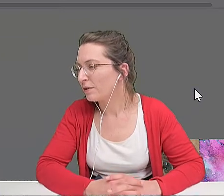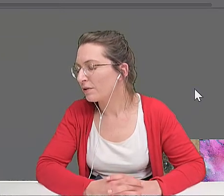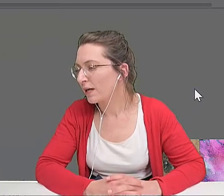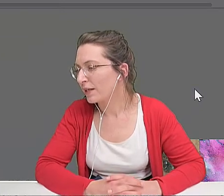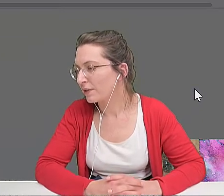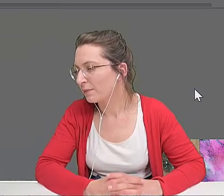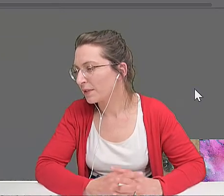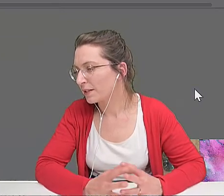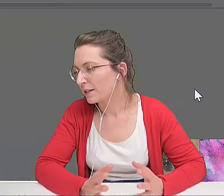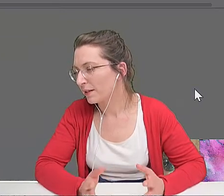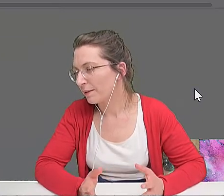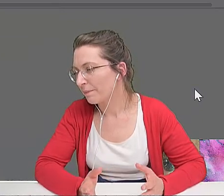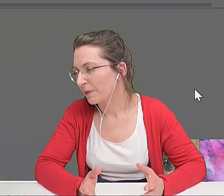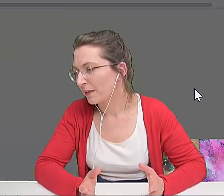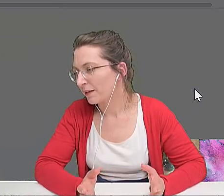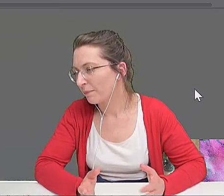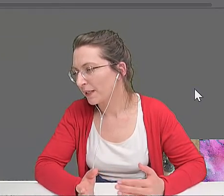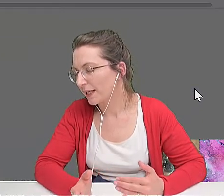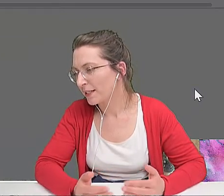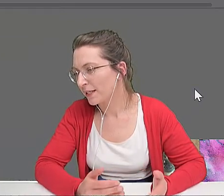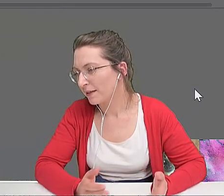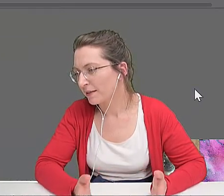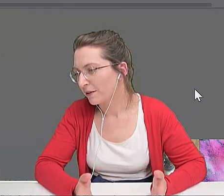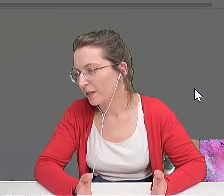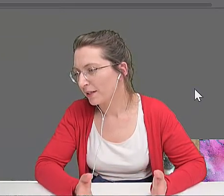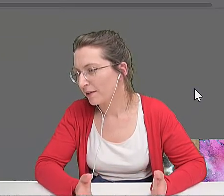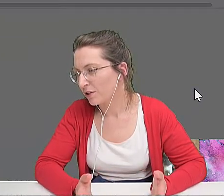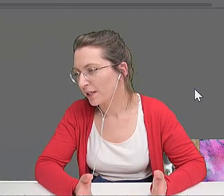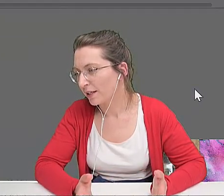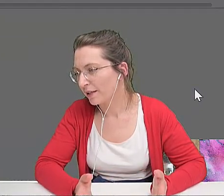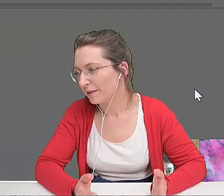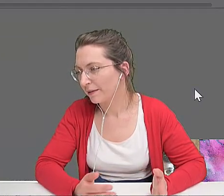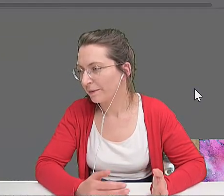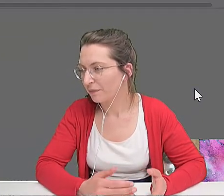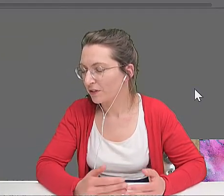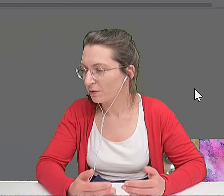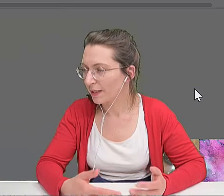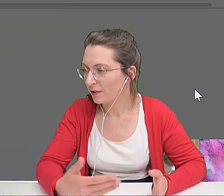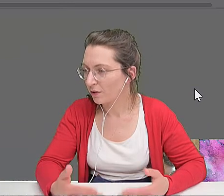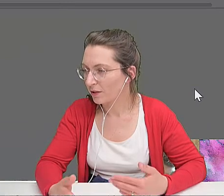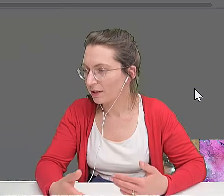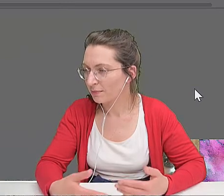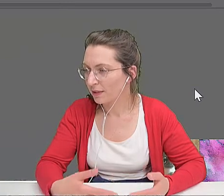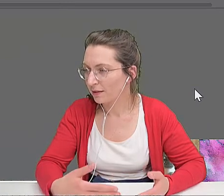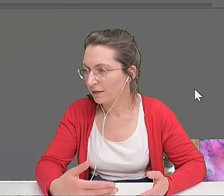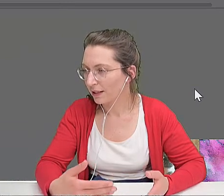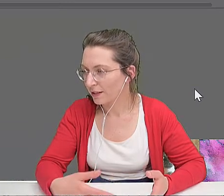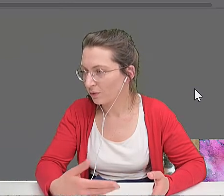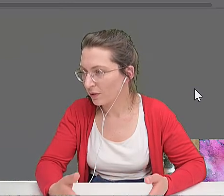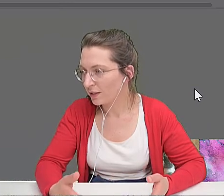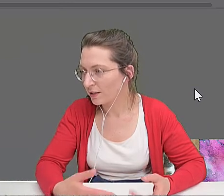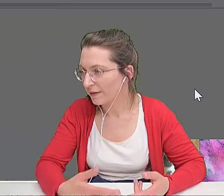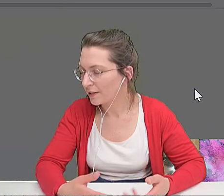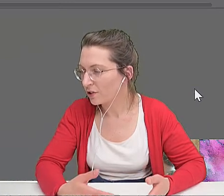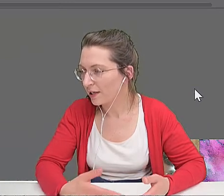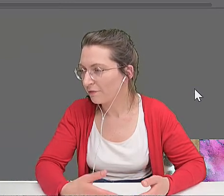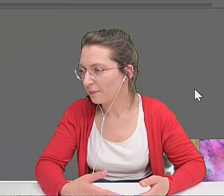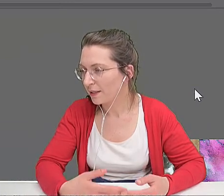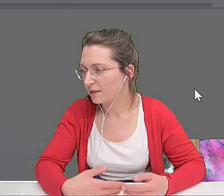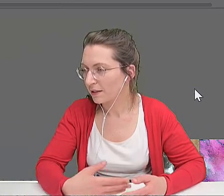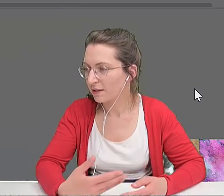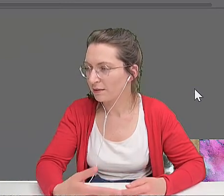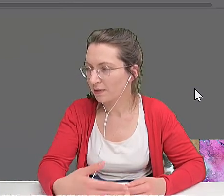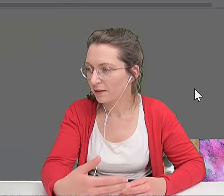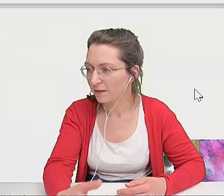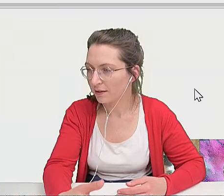richtige Lösung? Also gibt es, man hätte ja jetzt auch an der Stelle das so machen können, dass man das ohne die zweite Schleife